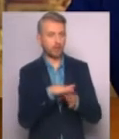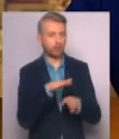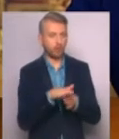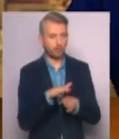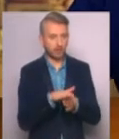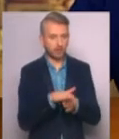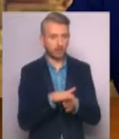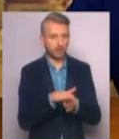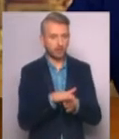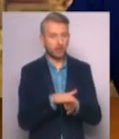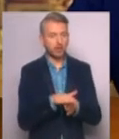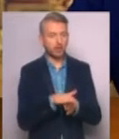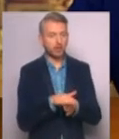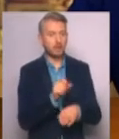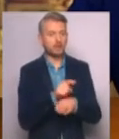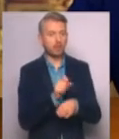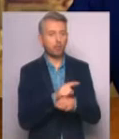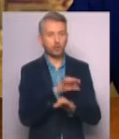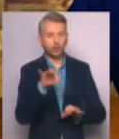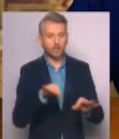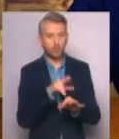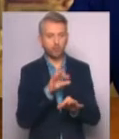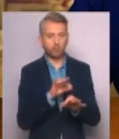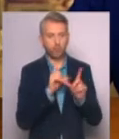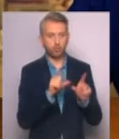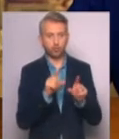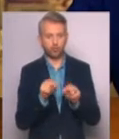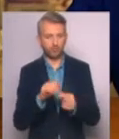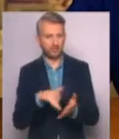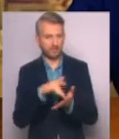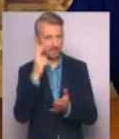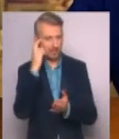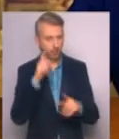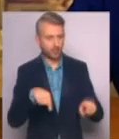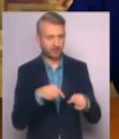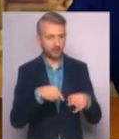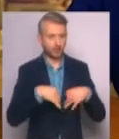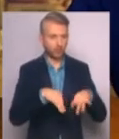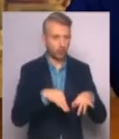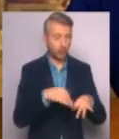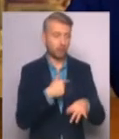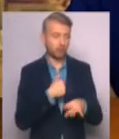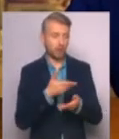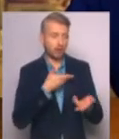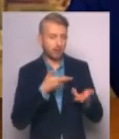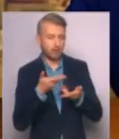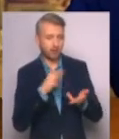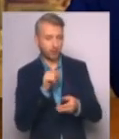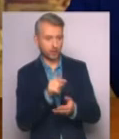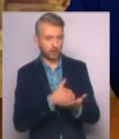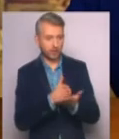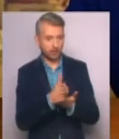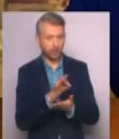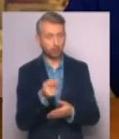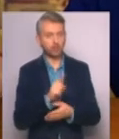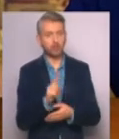періоді замовлену схему по руху в місті Києві, організації руху. І в тому числі ми радилися про цей напрямок, про